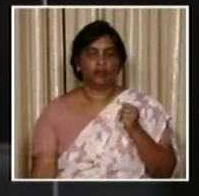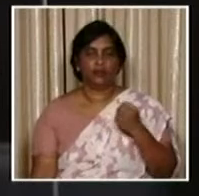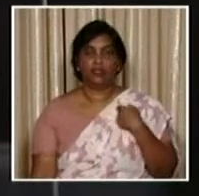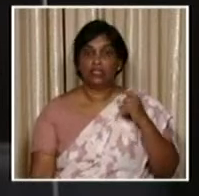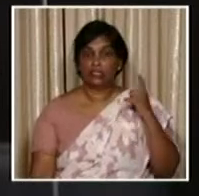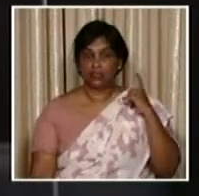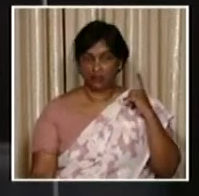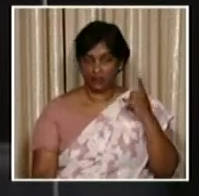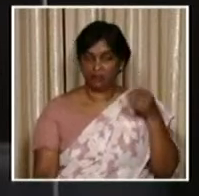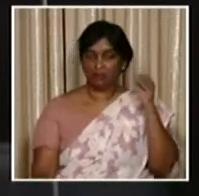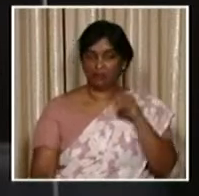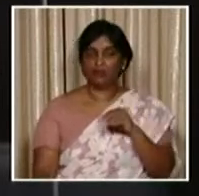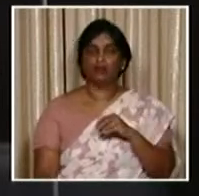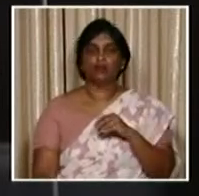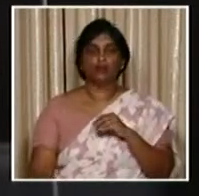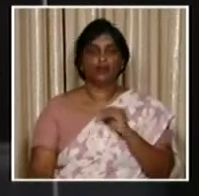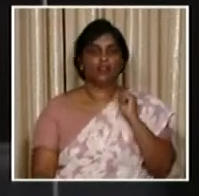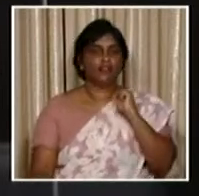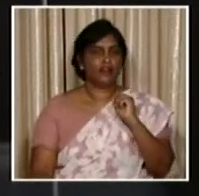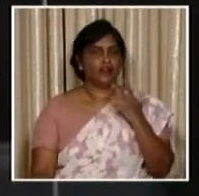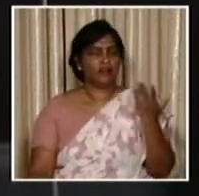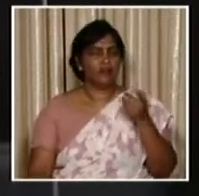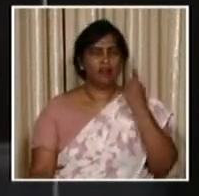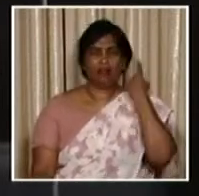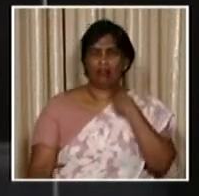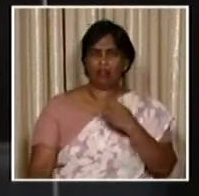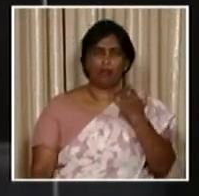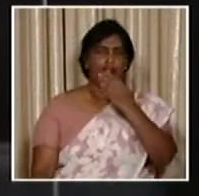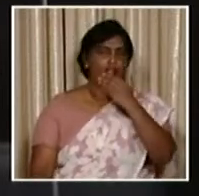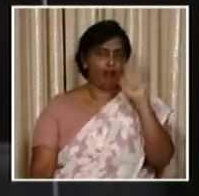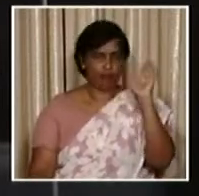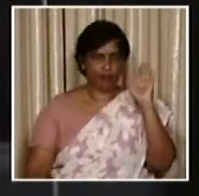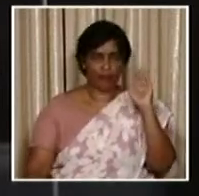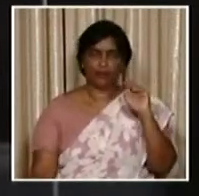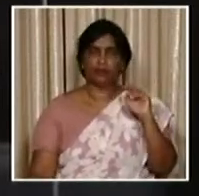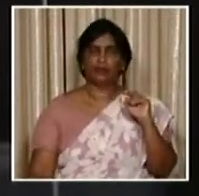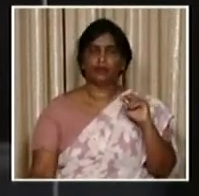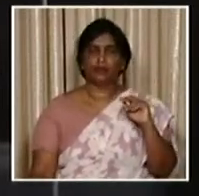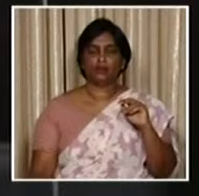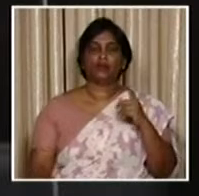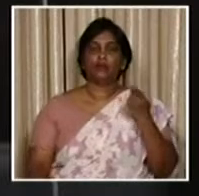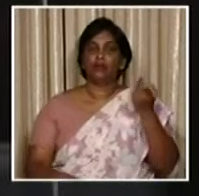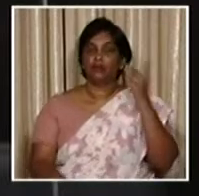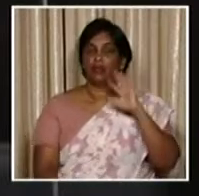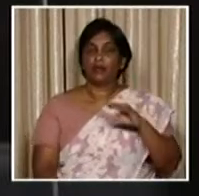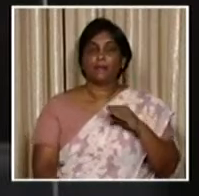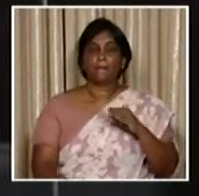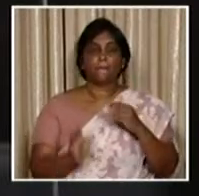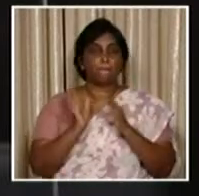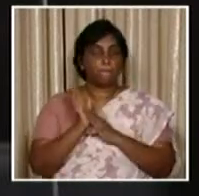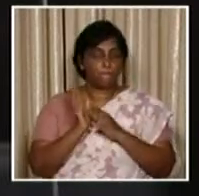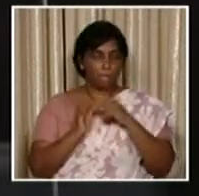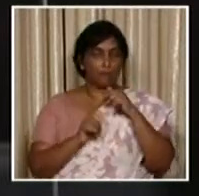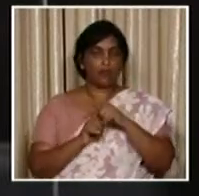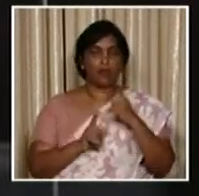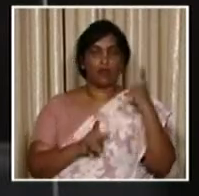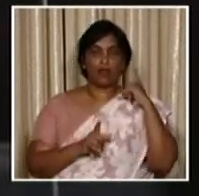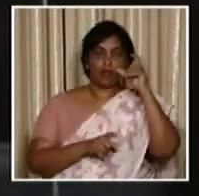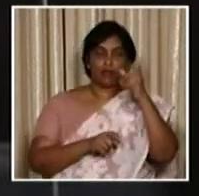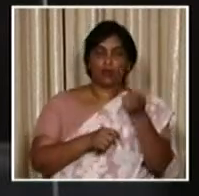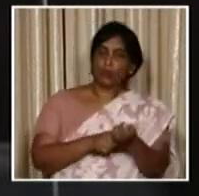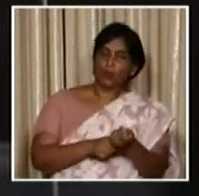mandele, ya wedberry minyak kahar yaksa mai gel itu ringa ingkara. Ila ada mannar me inde di sebelah kuda pahar di